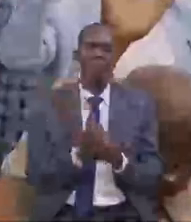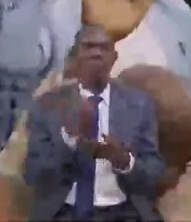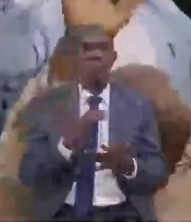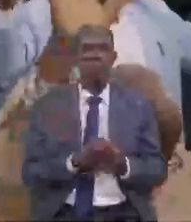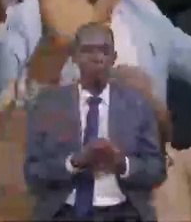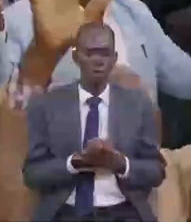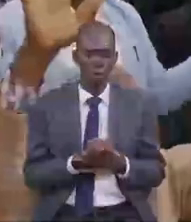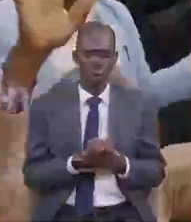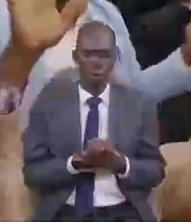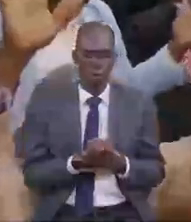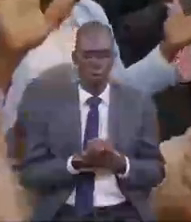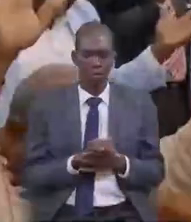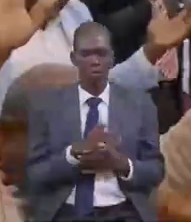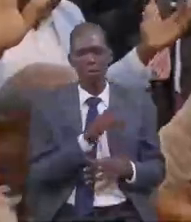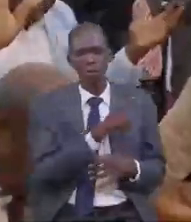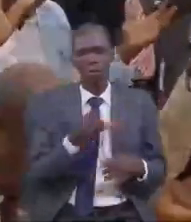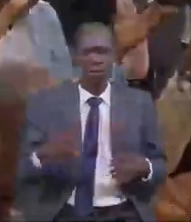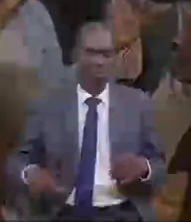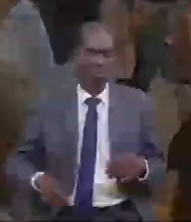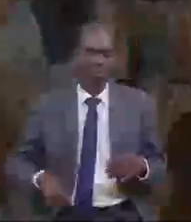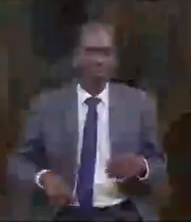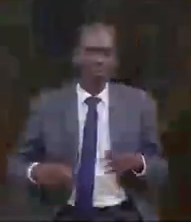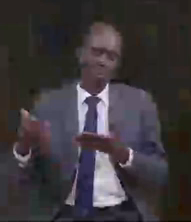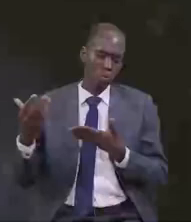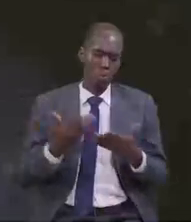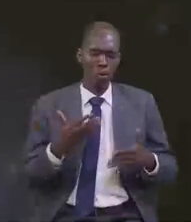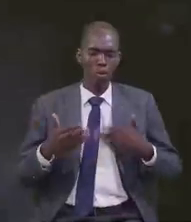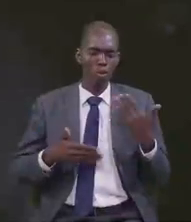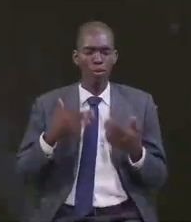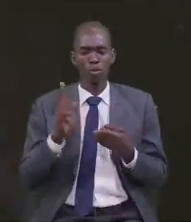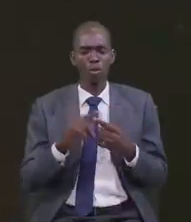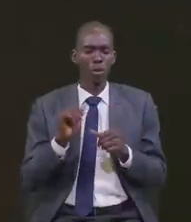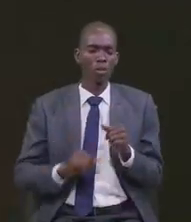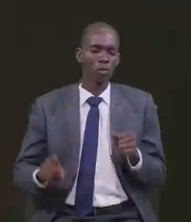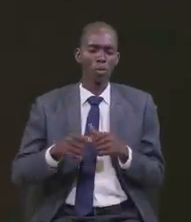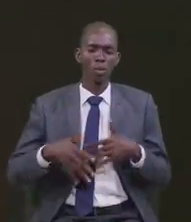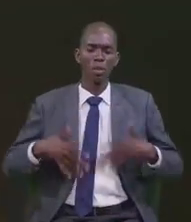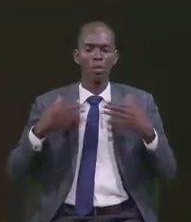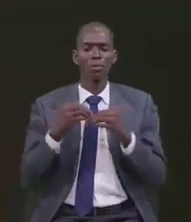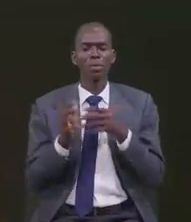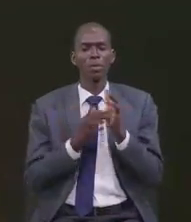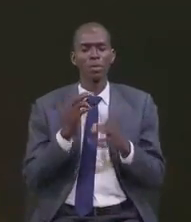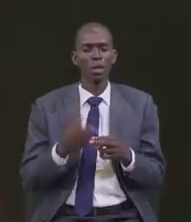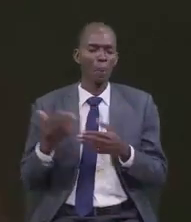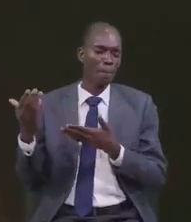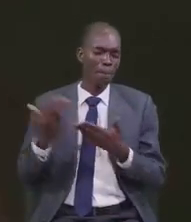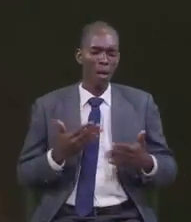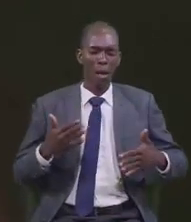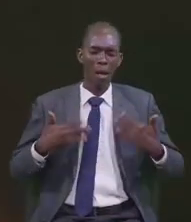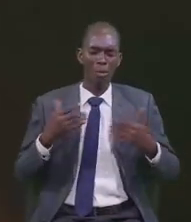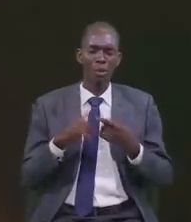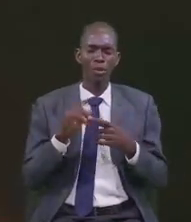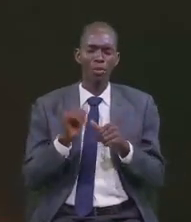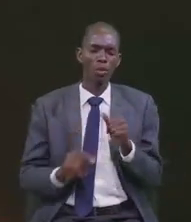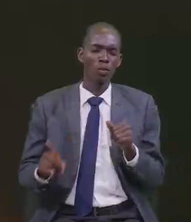Jésus-Christ. Seigneur, apporte la joie à toute vie. Apporte la gaieté